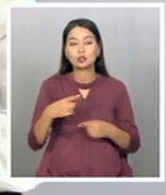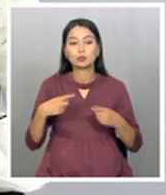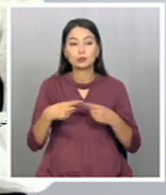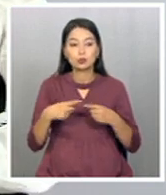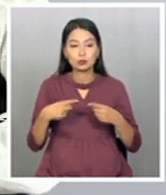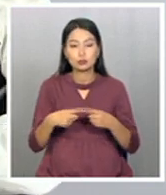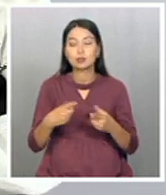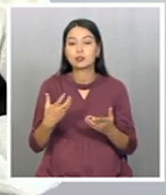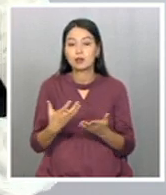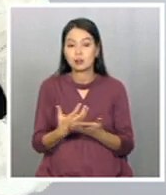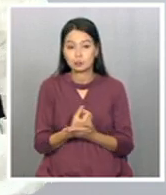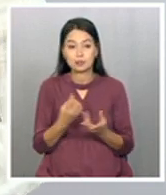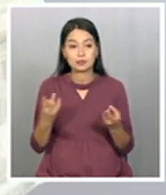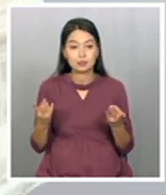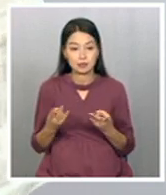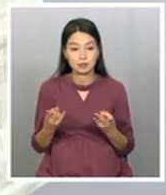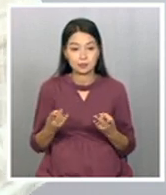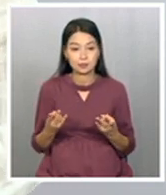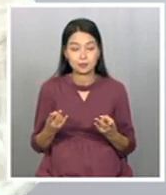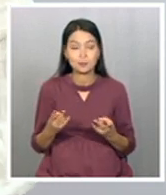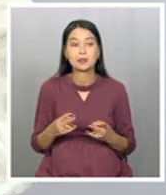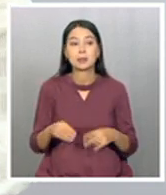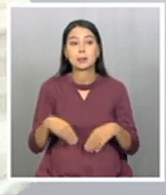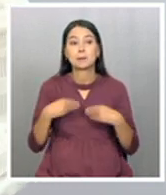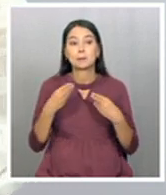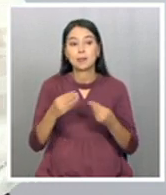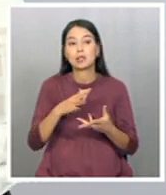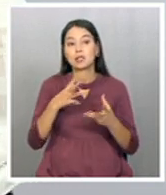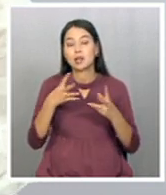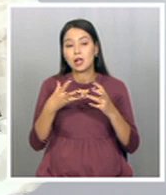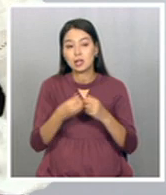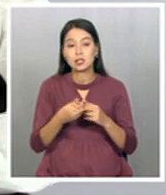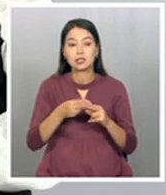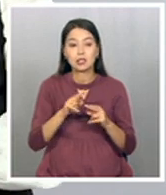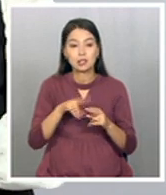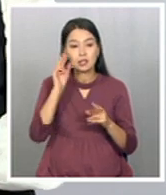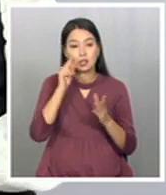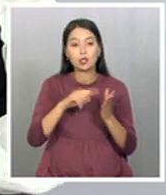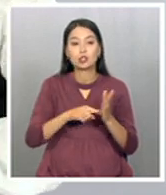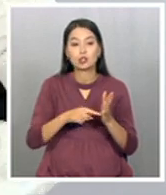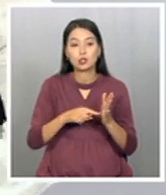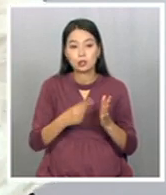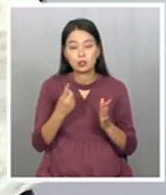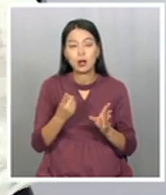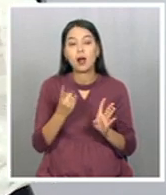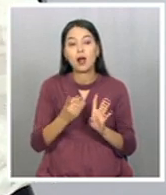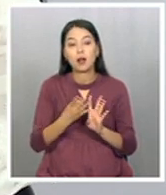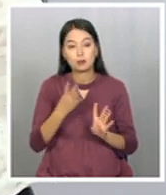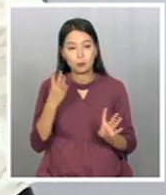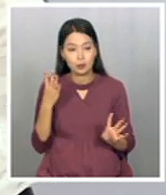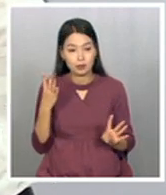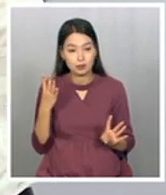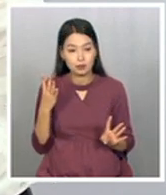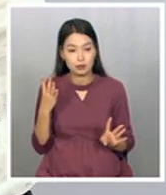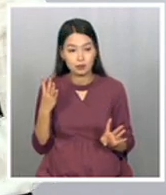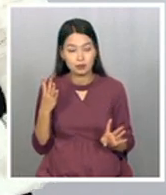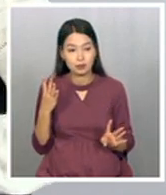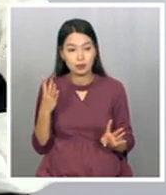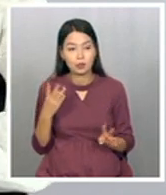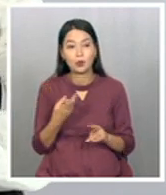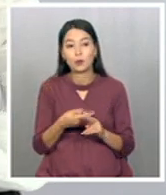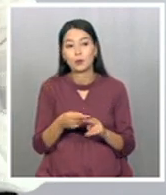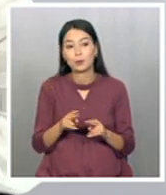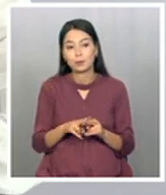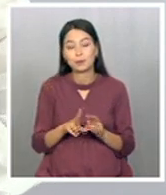бұрышын табыңыз дейді. Берілген осы нүктелерді шешу үшін алдыменен оның